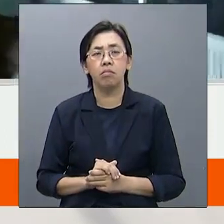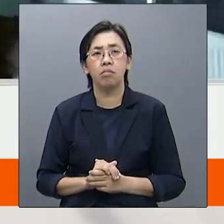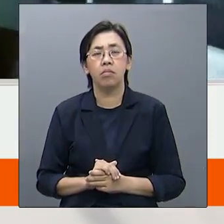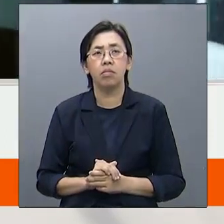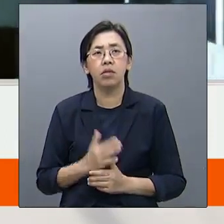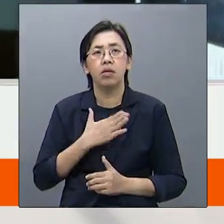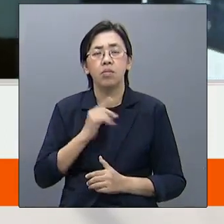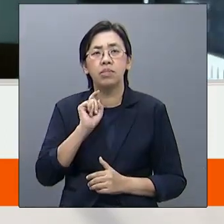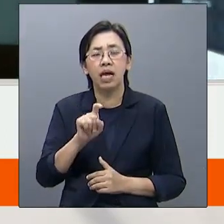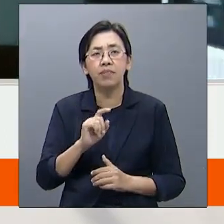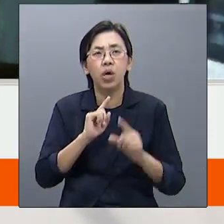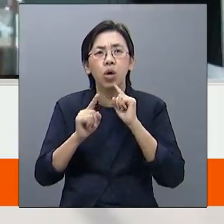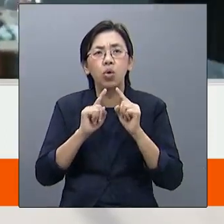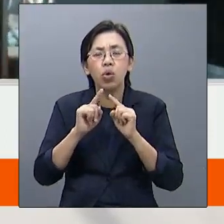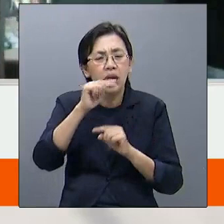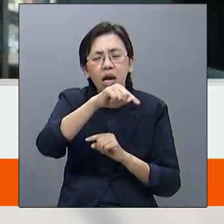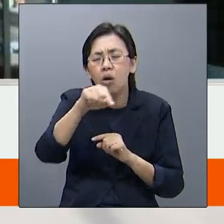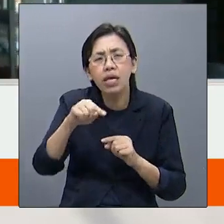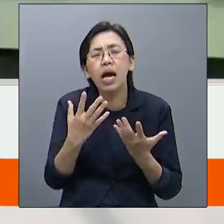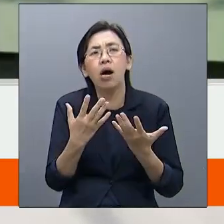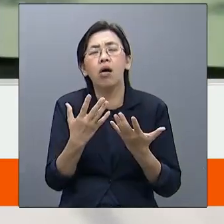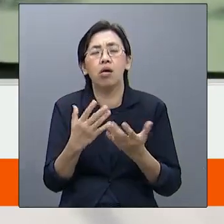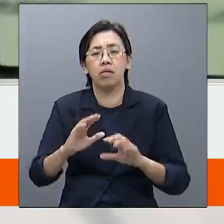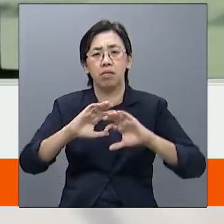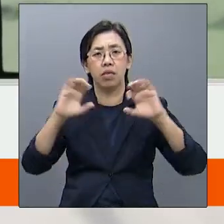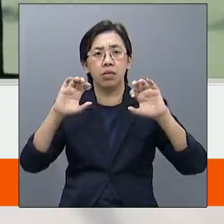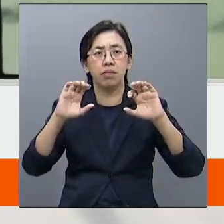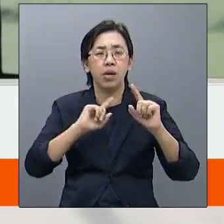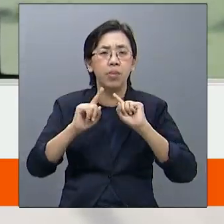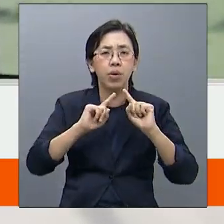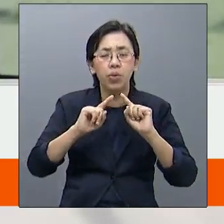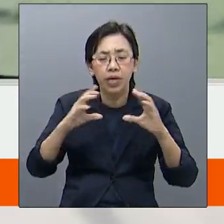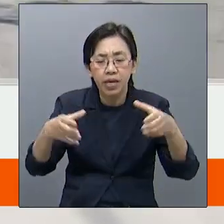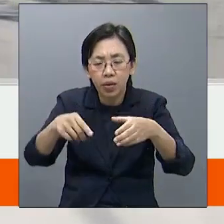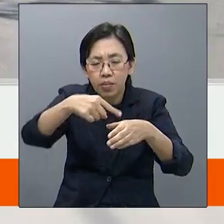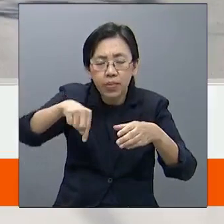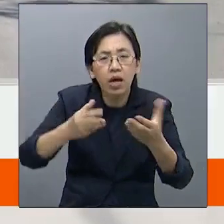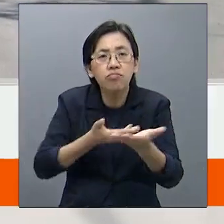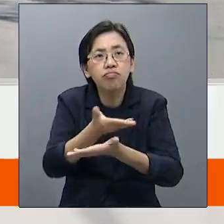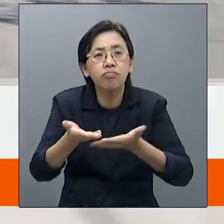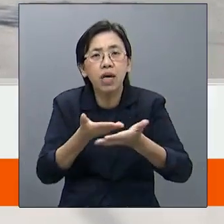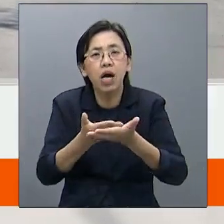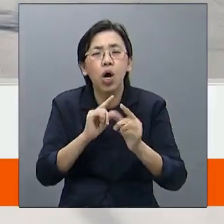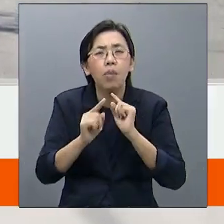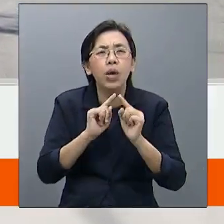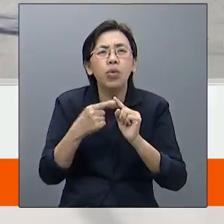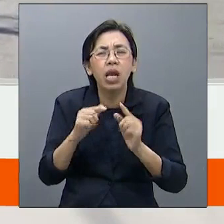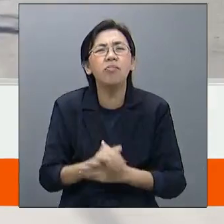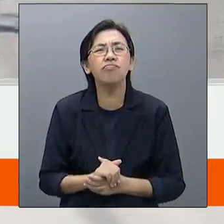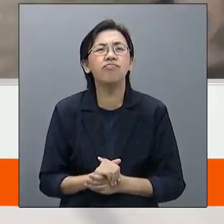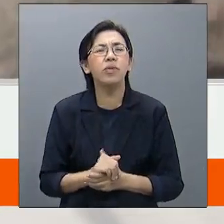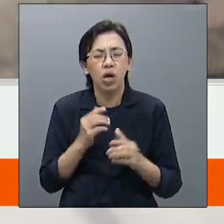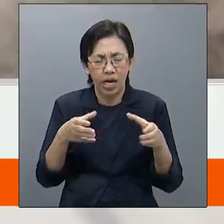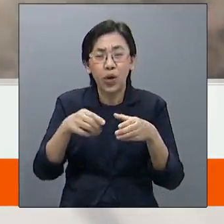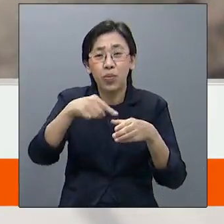ผมถามคุยกัหลายคน หลจากรัฐบา จากบเสวนา คุกบเล็ก บงน้อย เราก็อยู่ในพนที่ไปคุยเขาก็บอกวา ใ